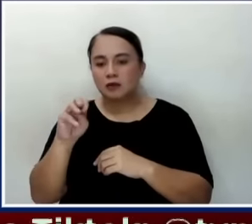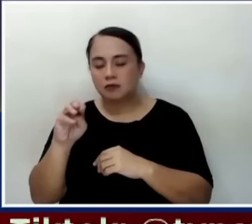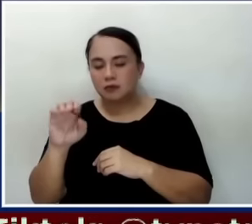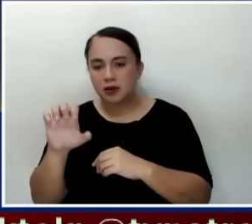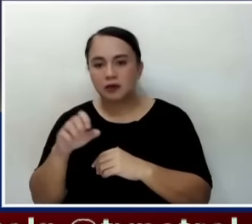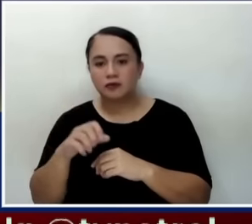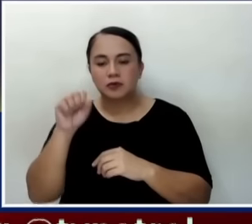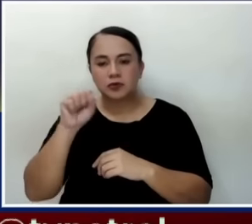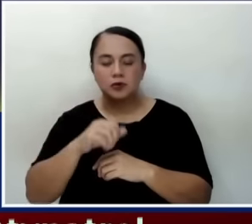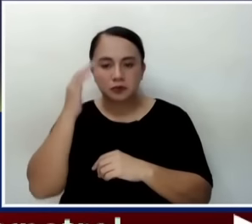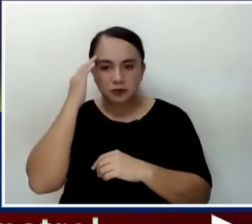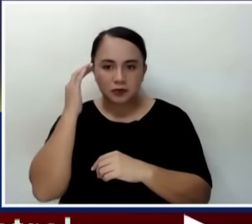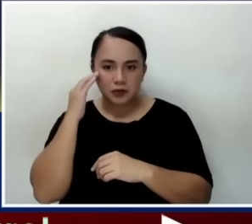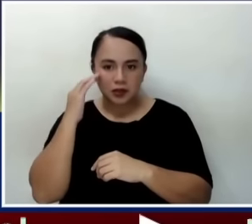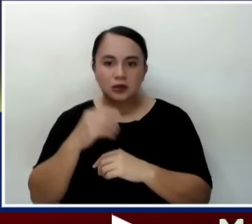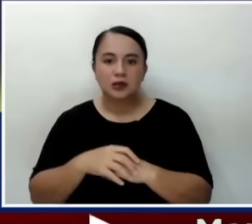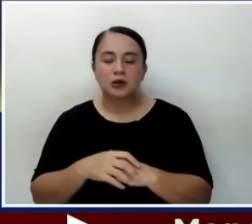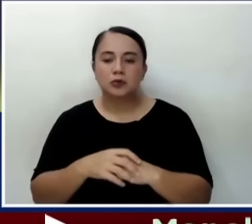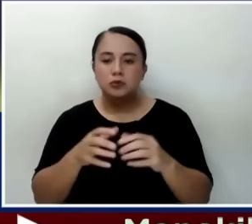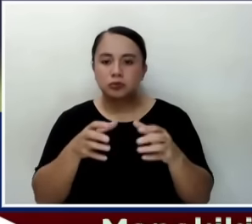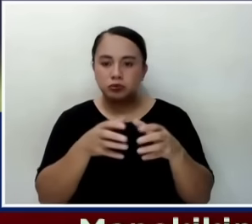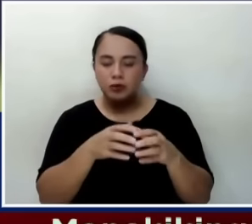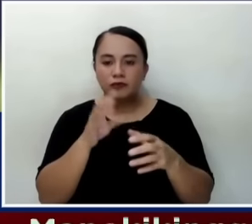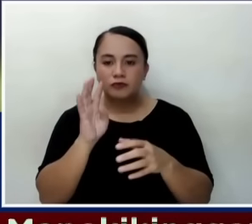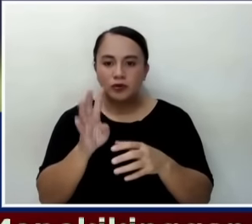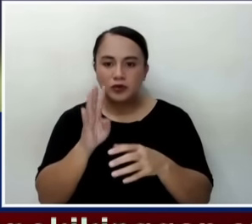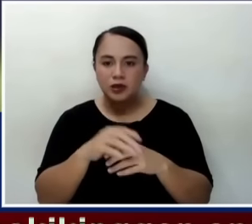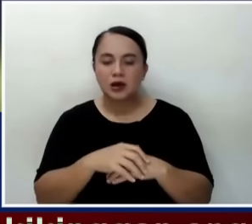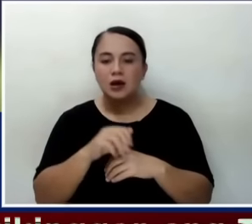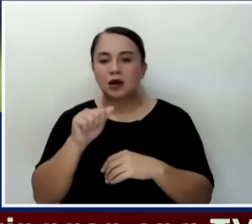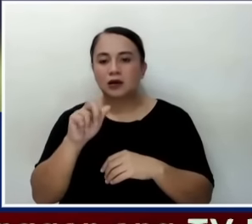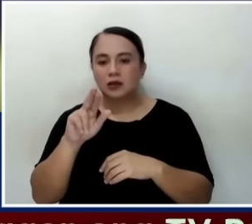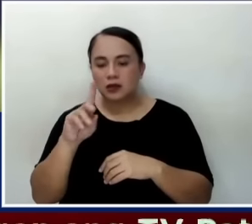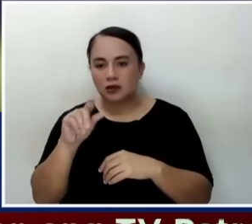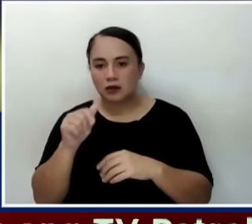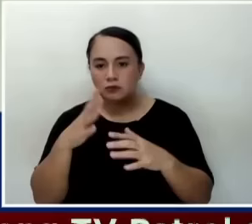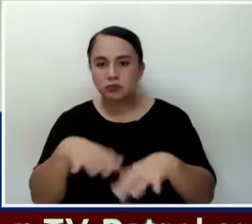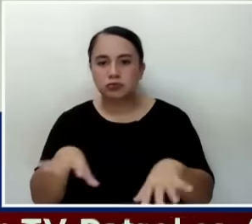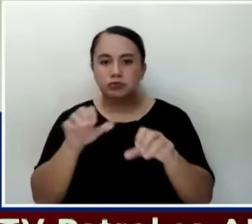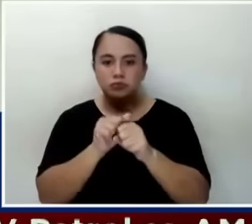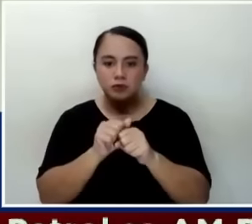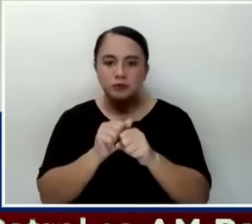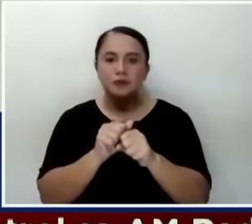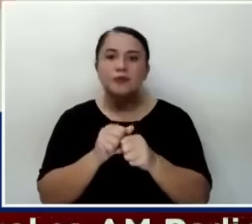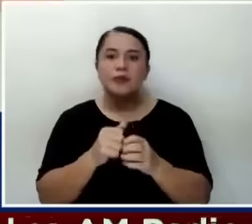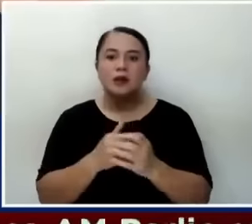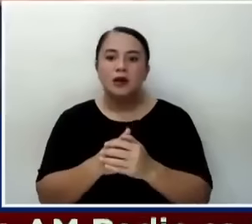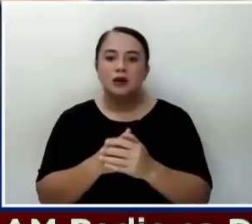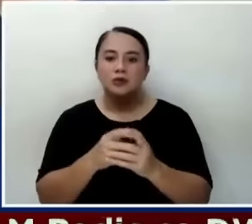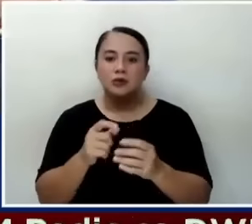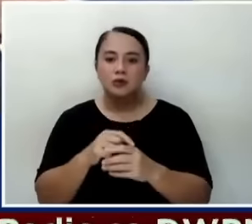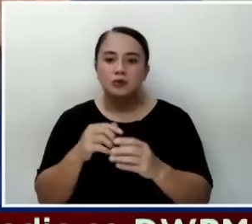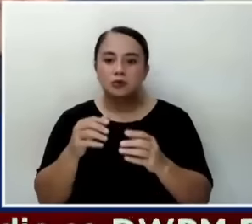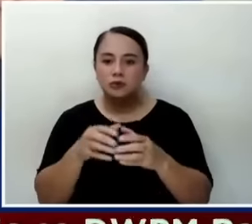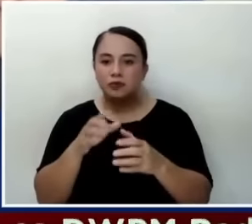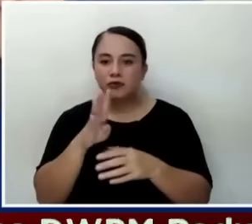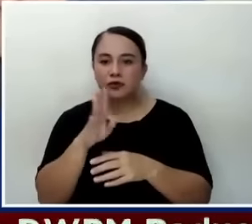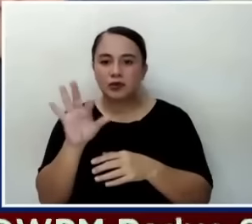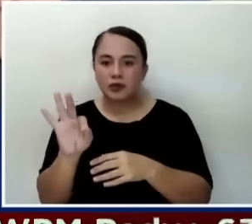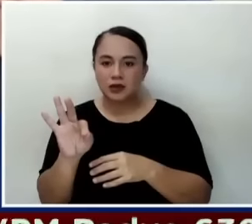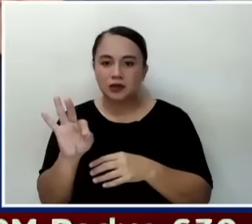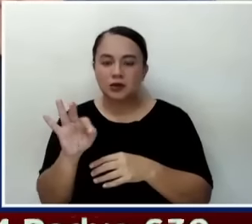Korea. Nasa joint 40th naman si Ardina sa pagtatapos ng seesaw round, habang nasa joint 49th place